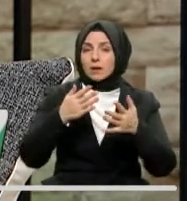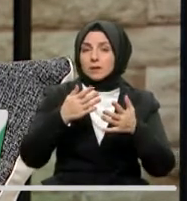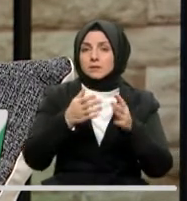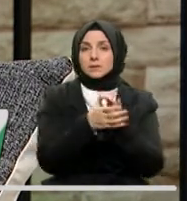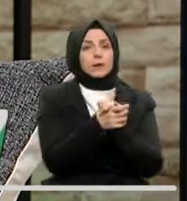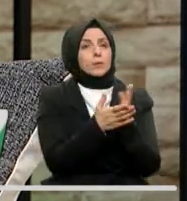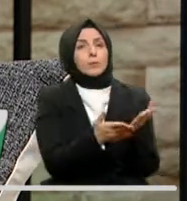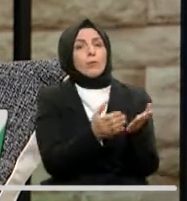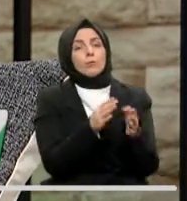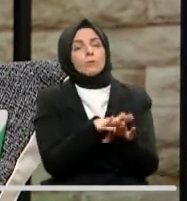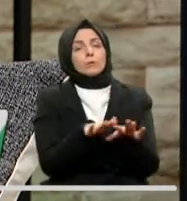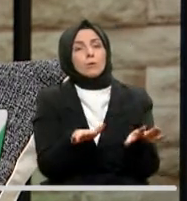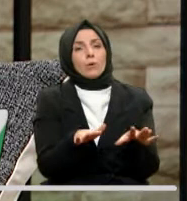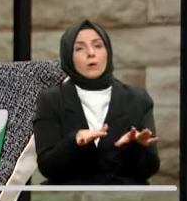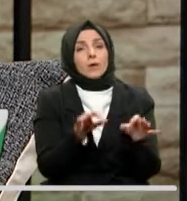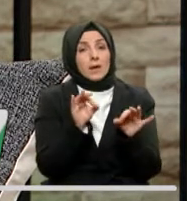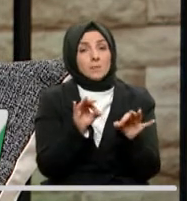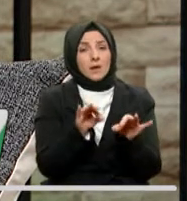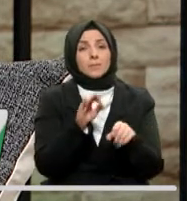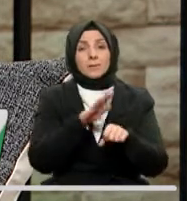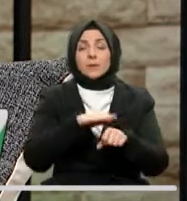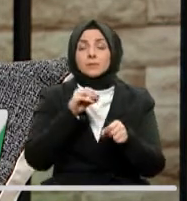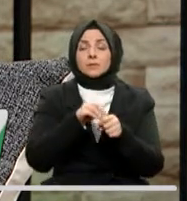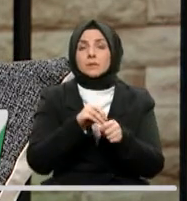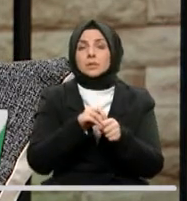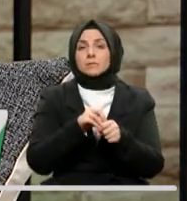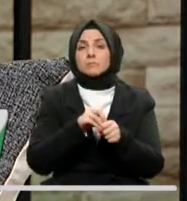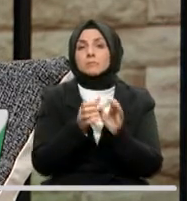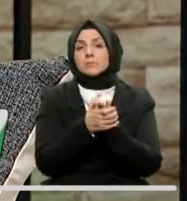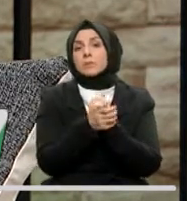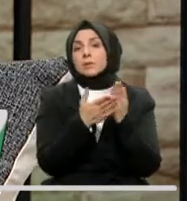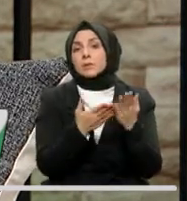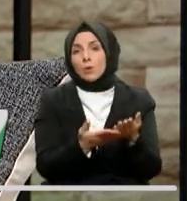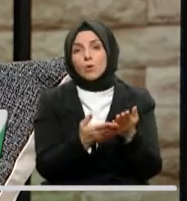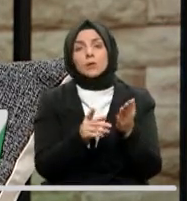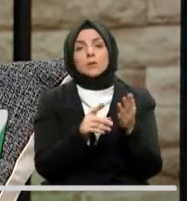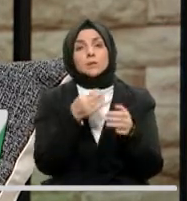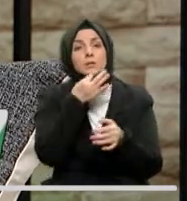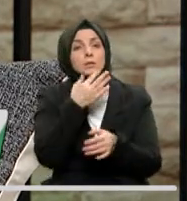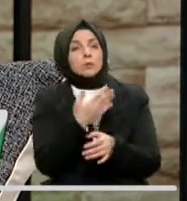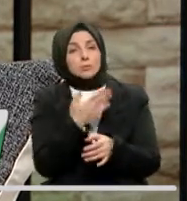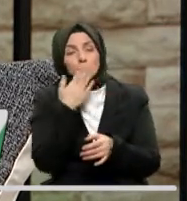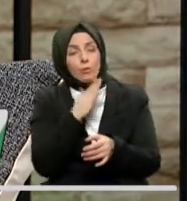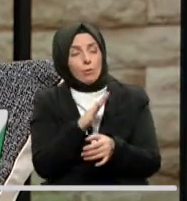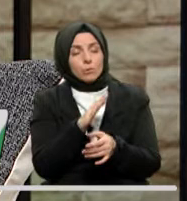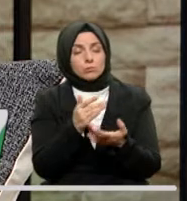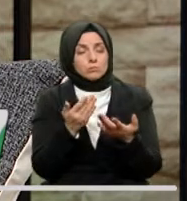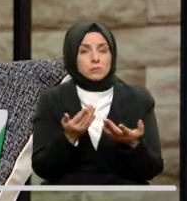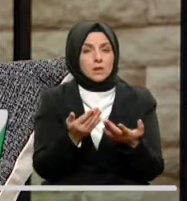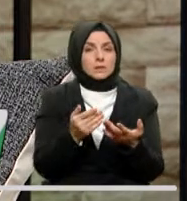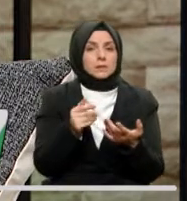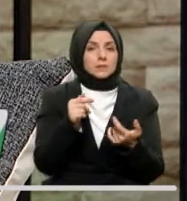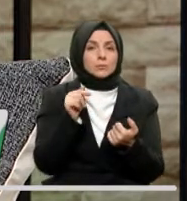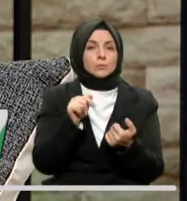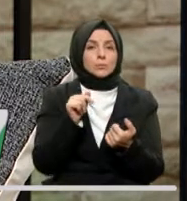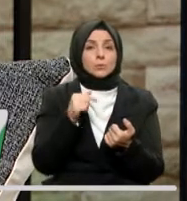gelmiyor istediğim sevgide gelmiyor noktasında bir bocalama yaşıyorlar ve bunun sonu olmadı görünürdü orada doğru sınır koyabilmek Hayır